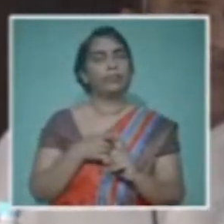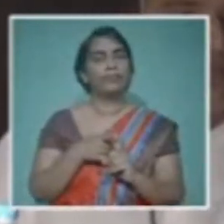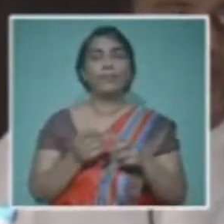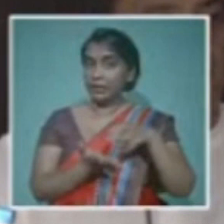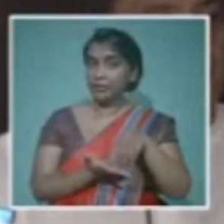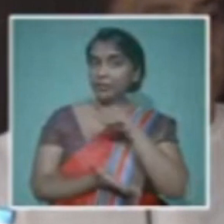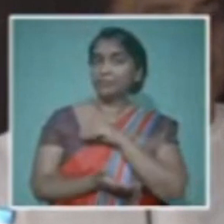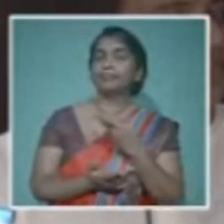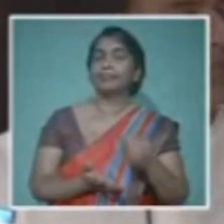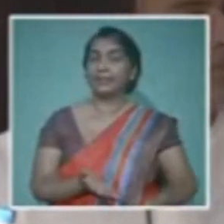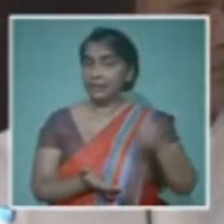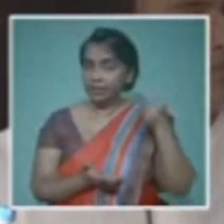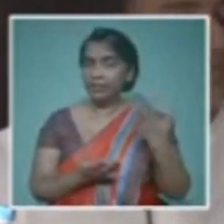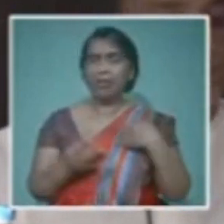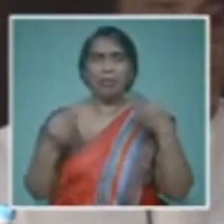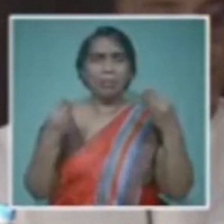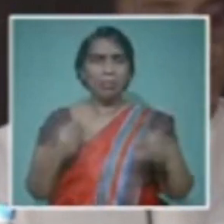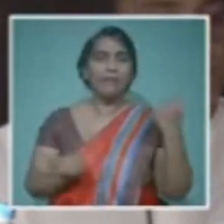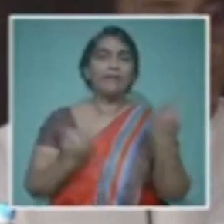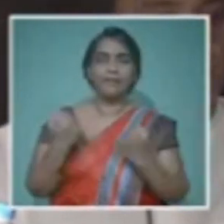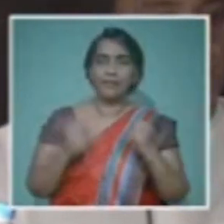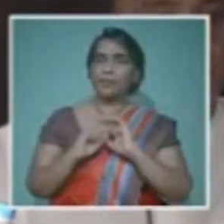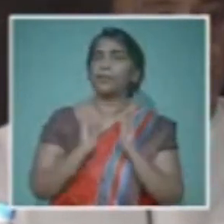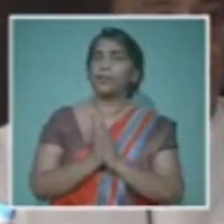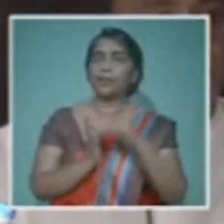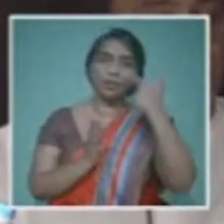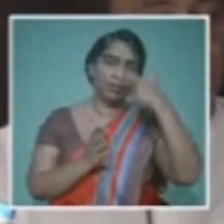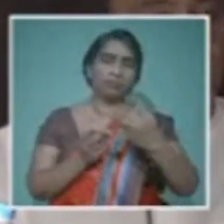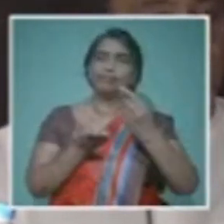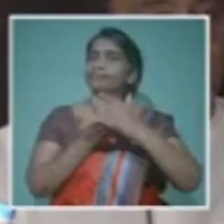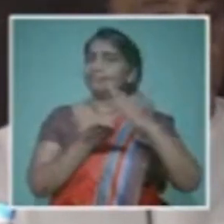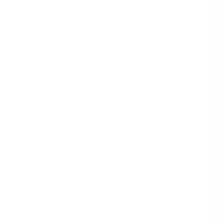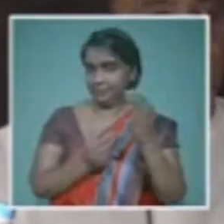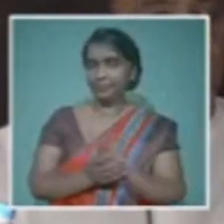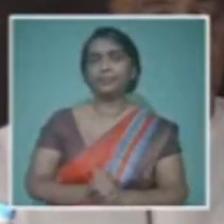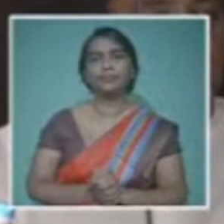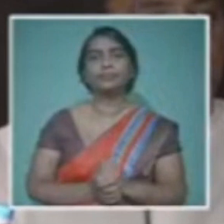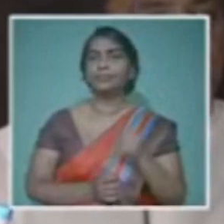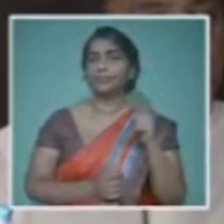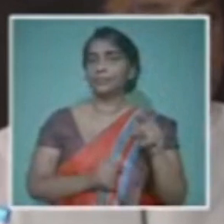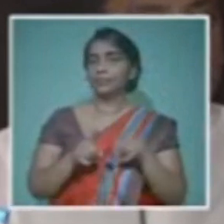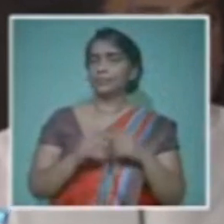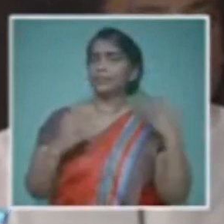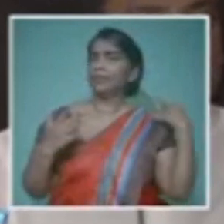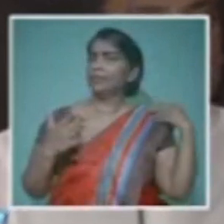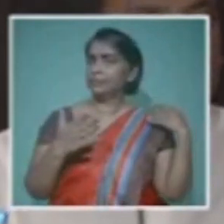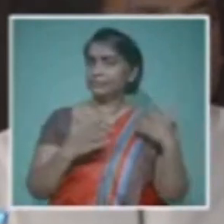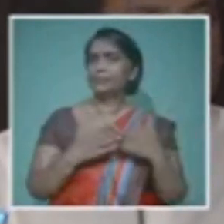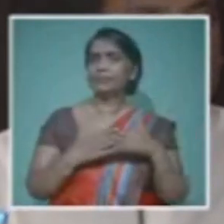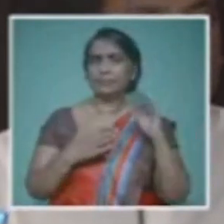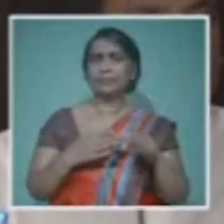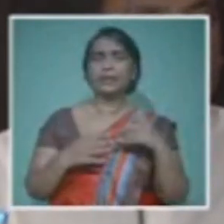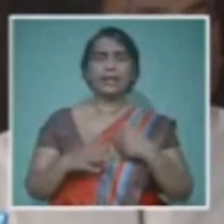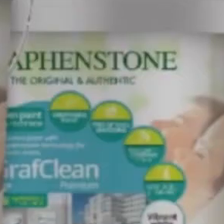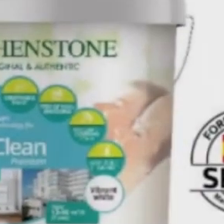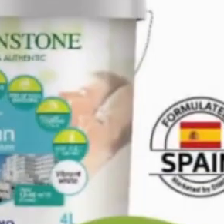තීරෝද රථවලටත් අනිකුත් සැහැල්ලු වාහන ඒ සියලු වාහනවලට තවම සලාක ක්‍රමයට තමයි ලබා දෙන්නේ. ඒ හින්දා දැන් දීර්ඝ කාලයක් තිස්සේ විශේෂයෙන්ම දැන්